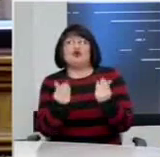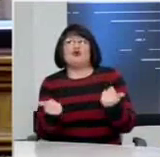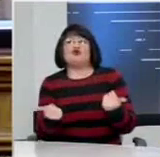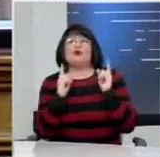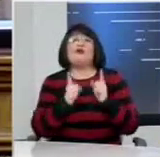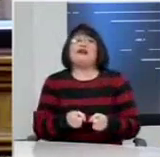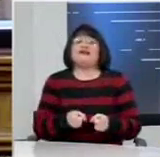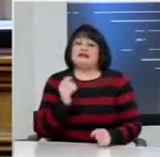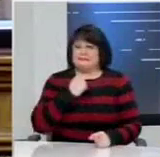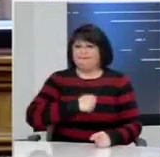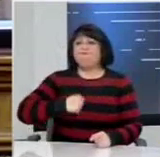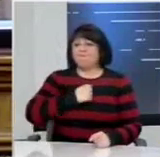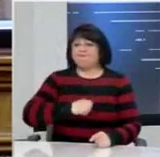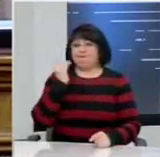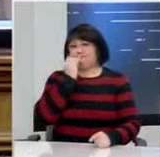Δυστυχώς πολύ σύντομα